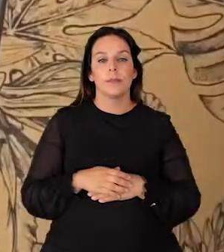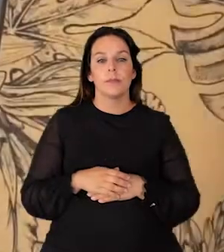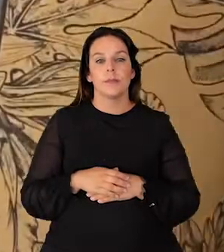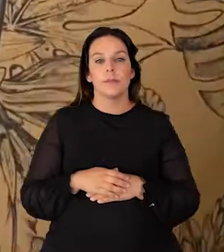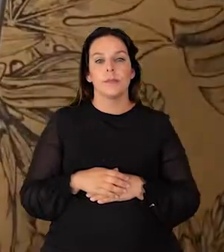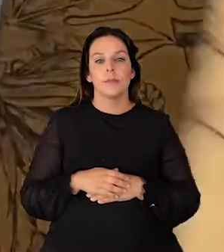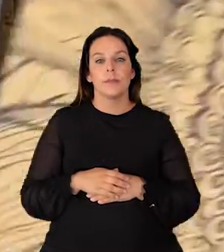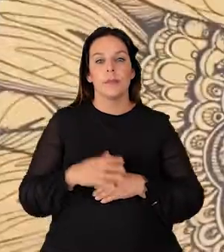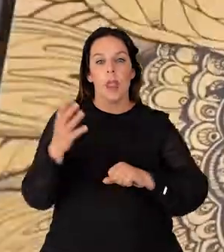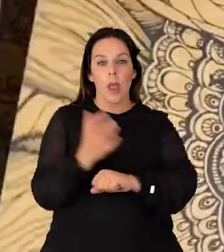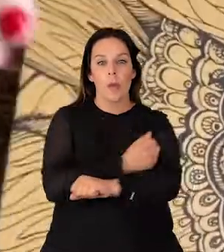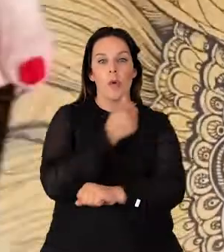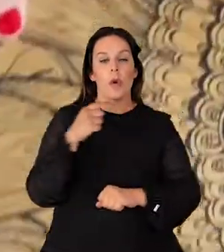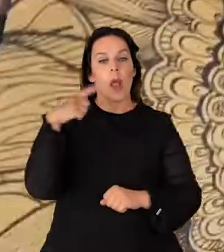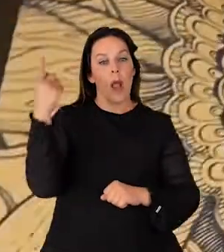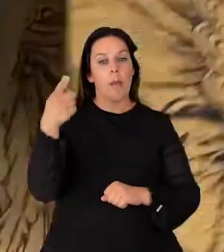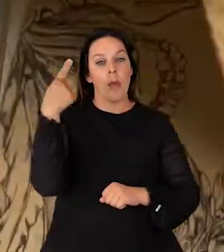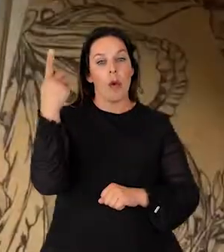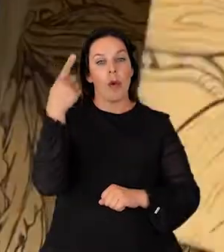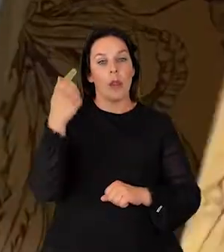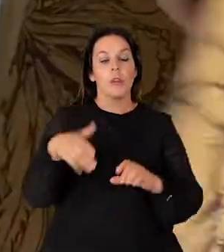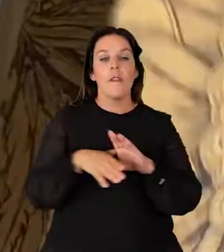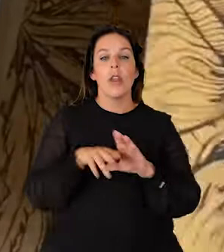nasz kosmos wyobraźni.